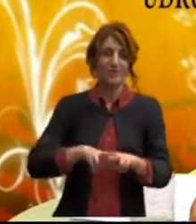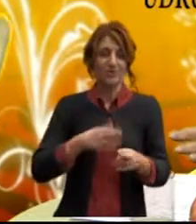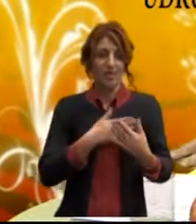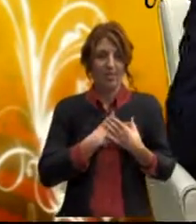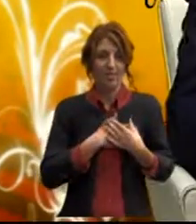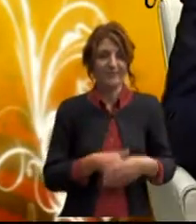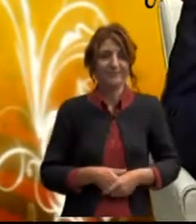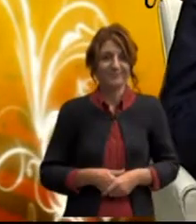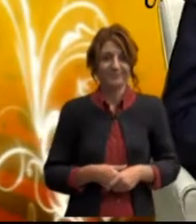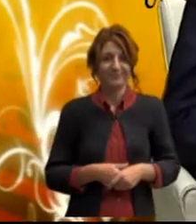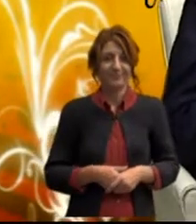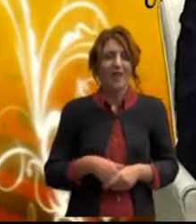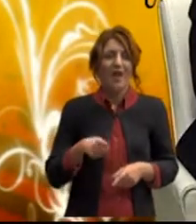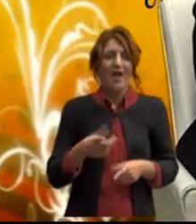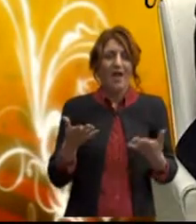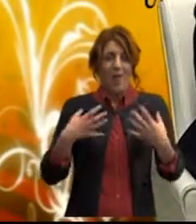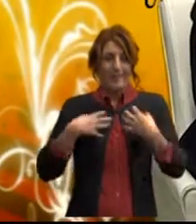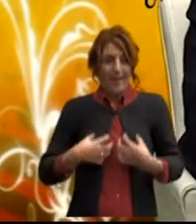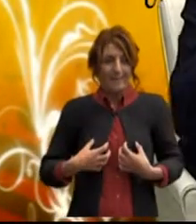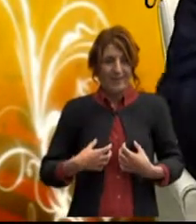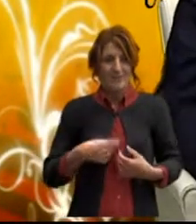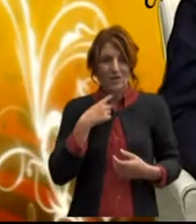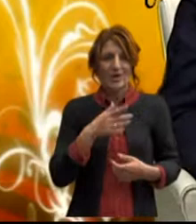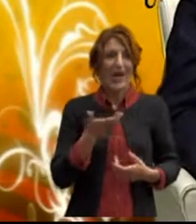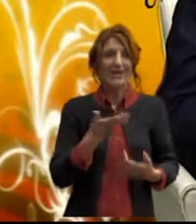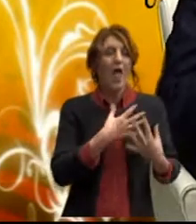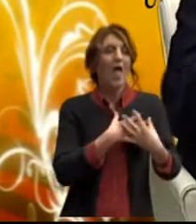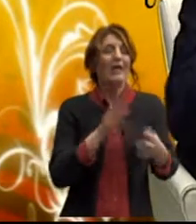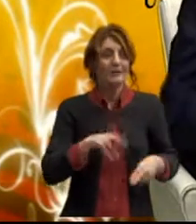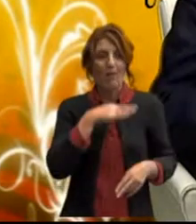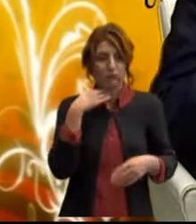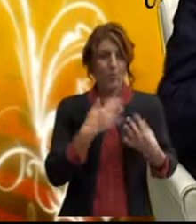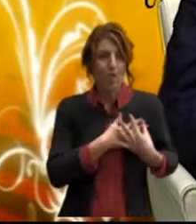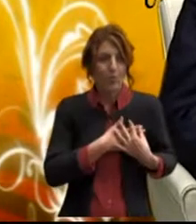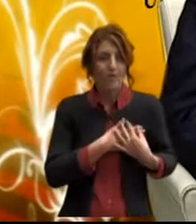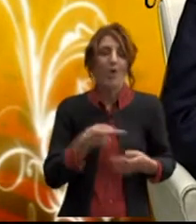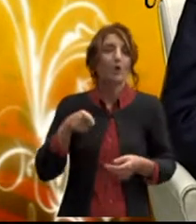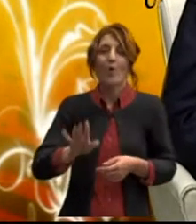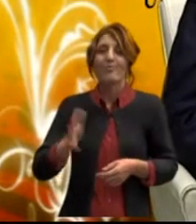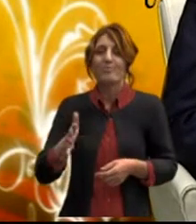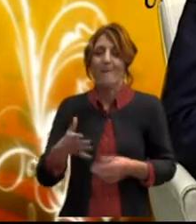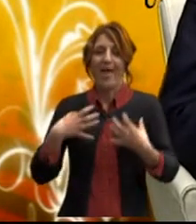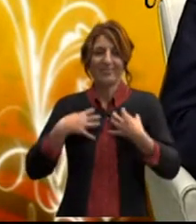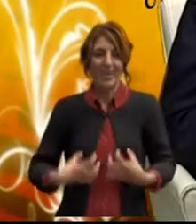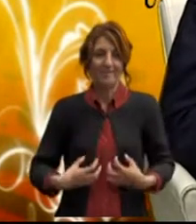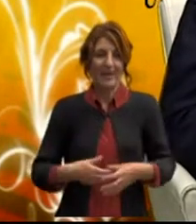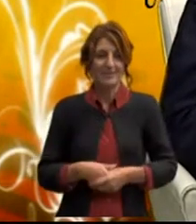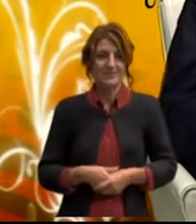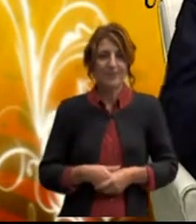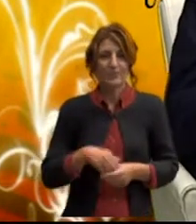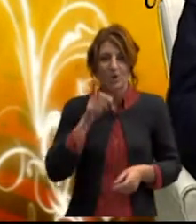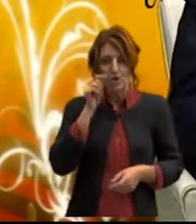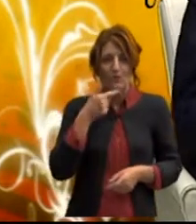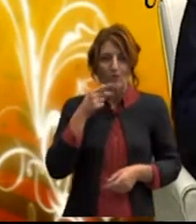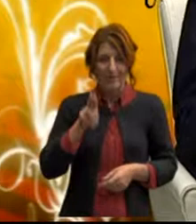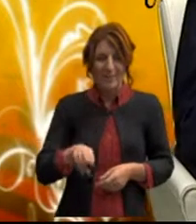jedna metafora za depresiju. Tamo gdje je ljubav, nema depresije. I vrlo često osobe koje pate od depresije